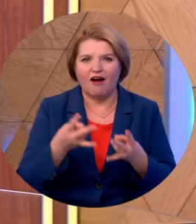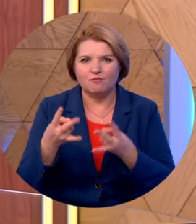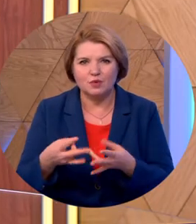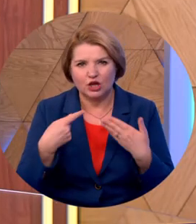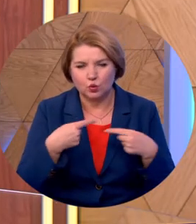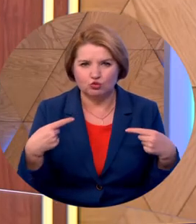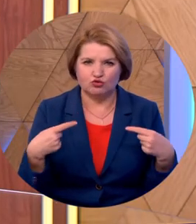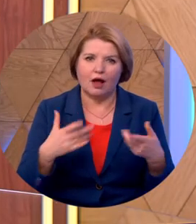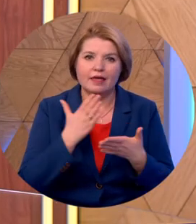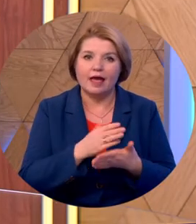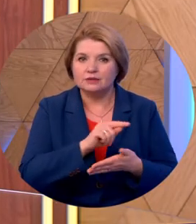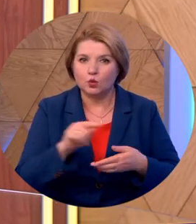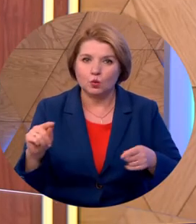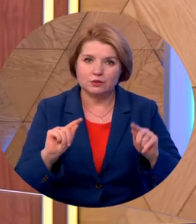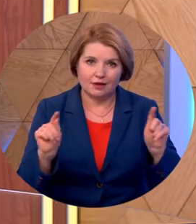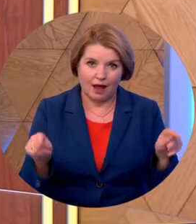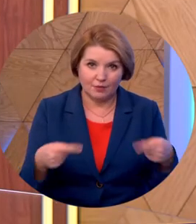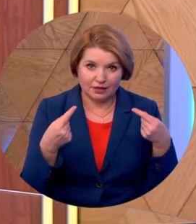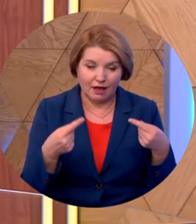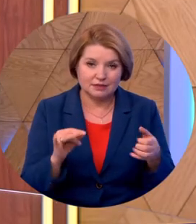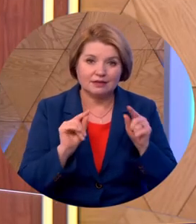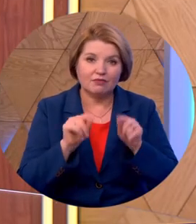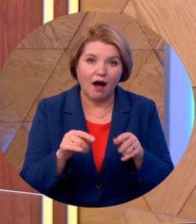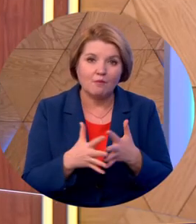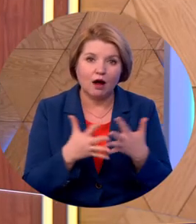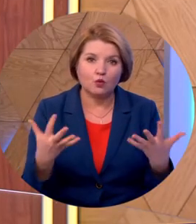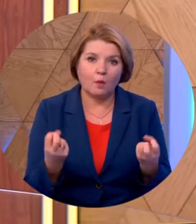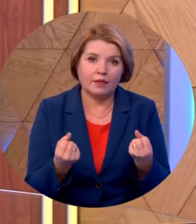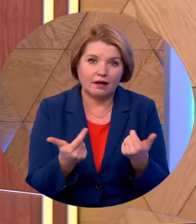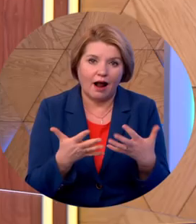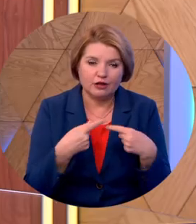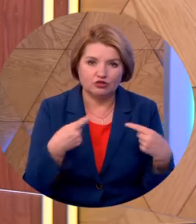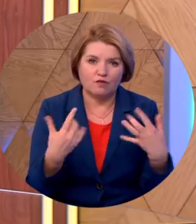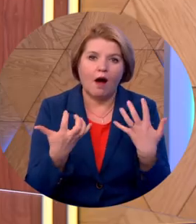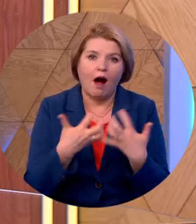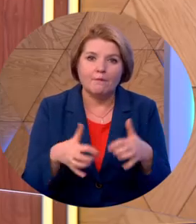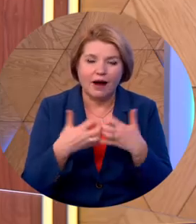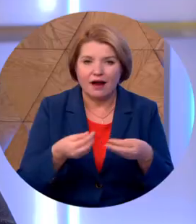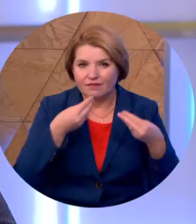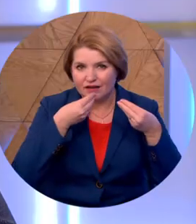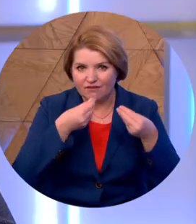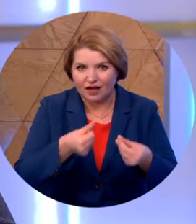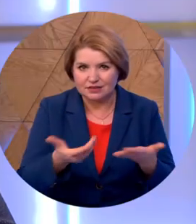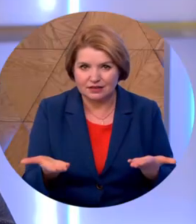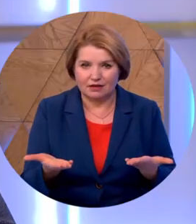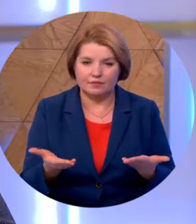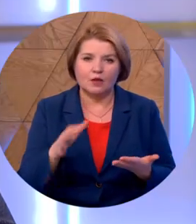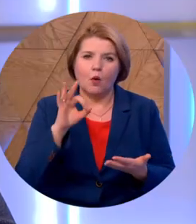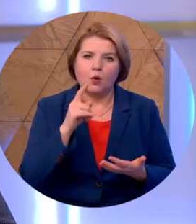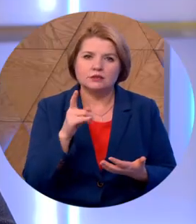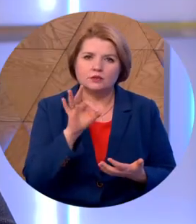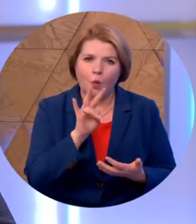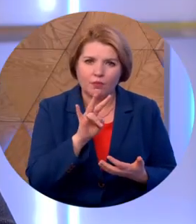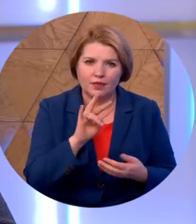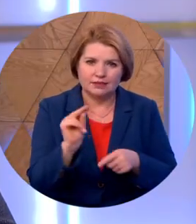курс реабилитации и там огромное количество аппаратных различных методов и карбокситерапия и озонотерапия